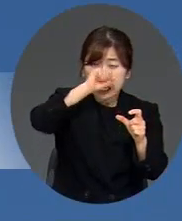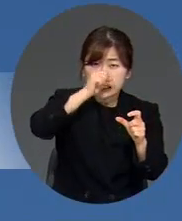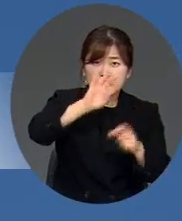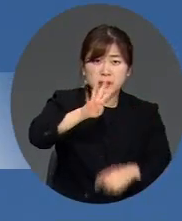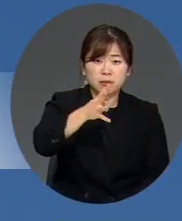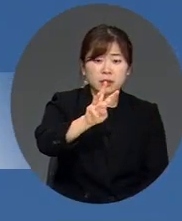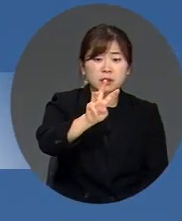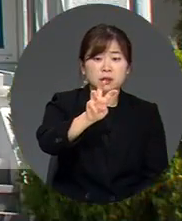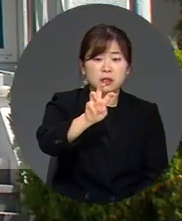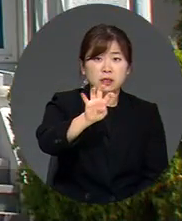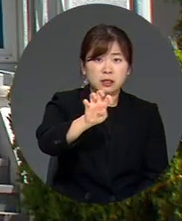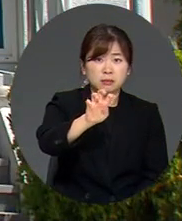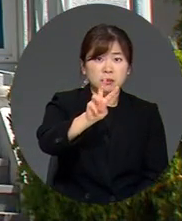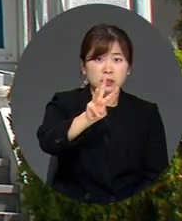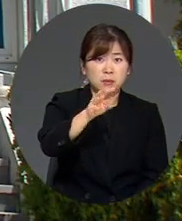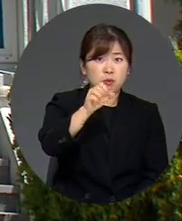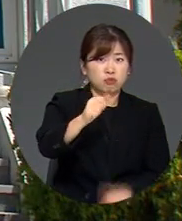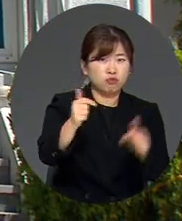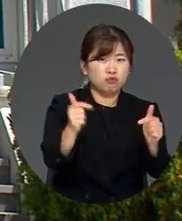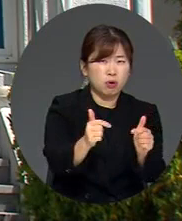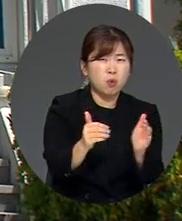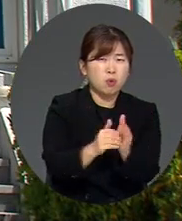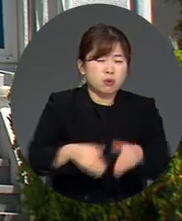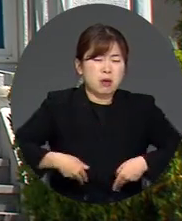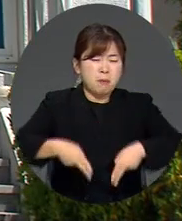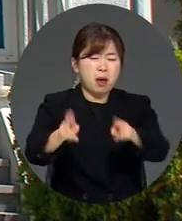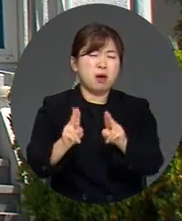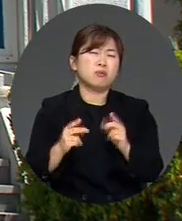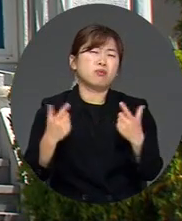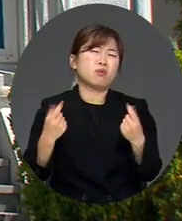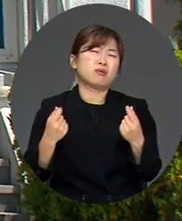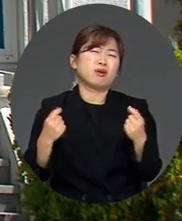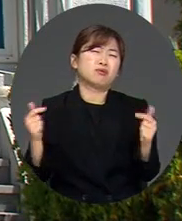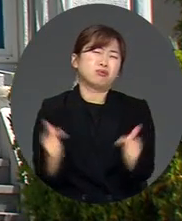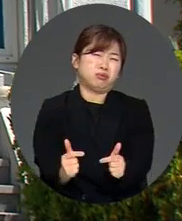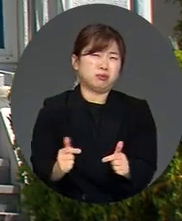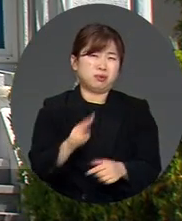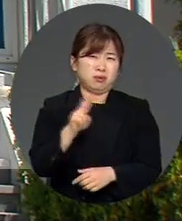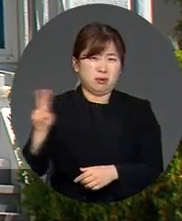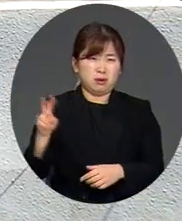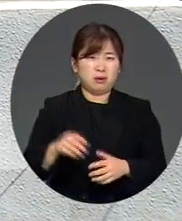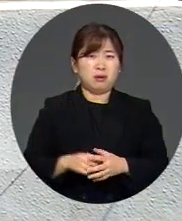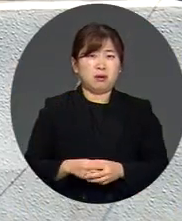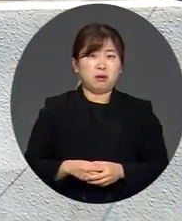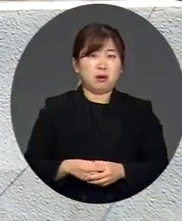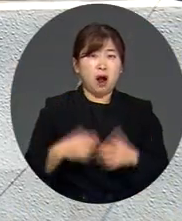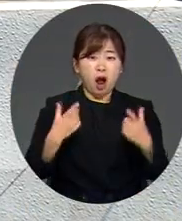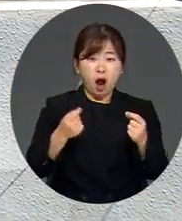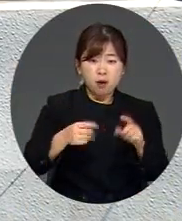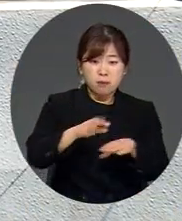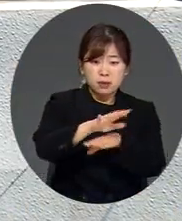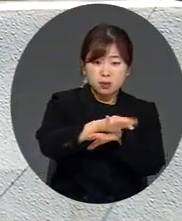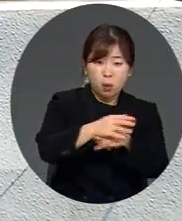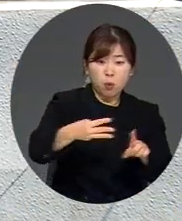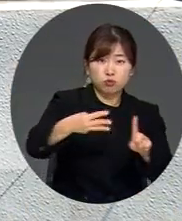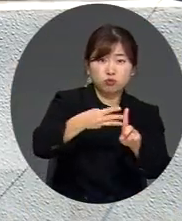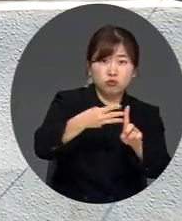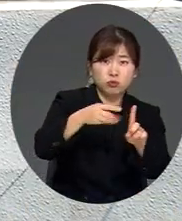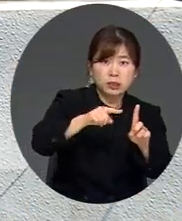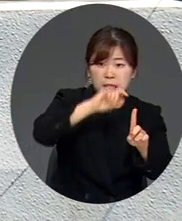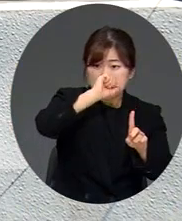줄였고 남해군도 감액 편성이 불가피합니다. 재정 자립도가 낮은 군 단위 지자체의 예산